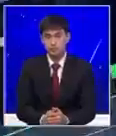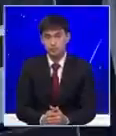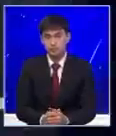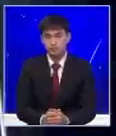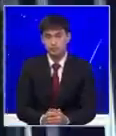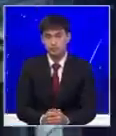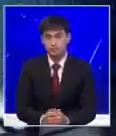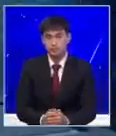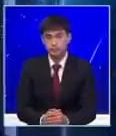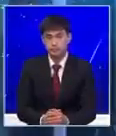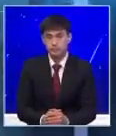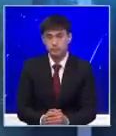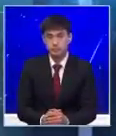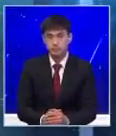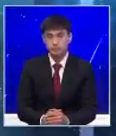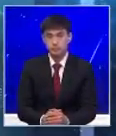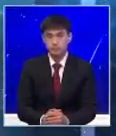Надежда Белова